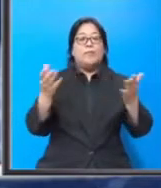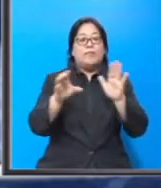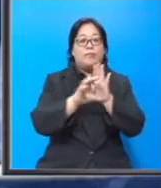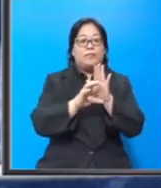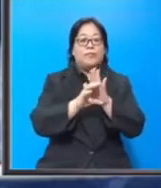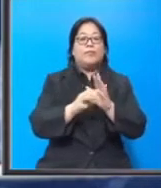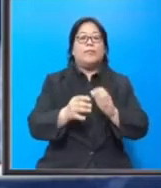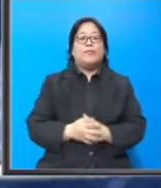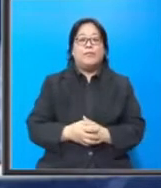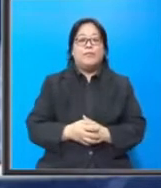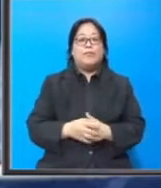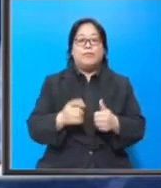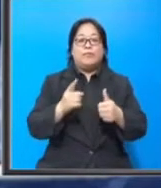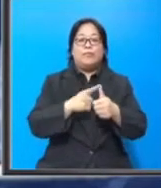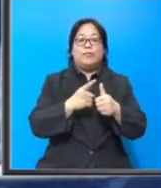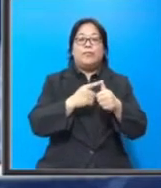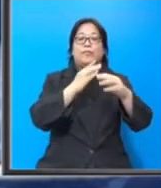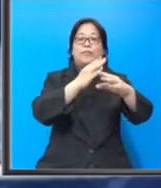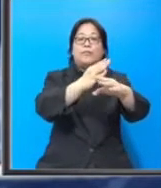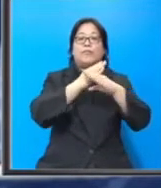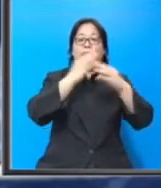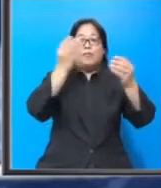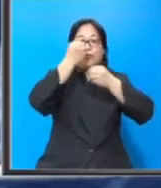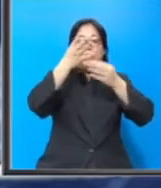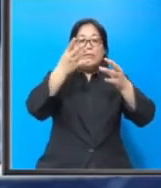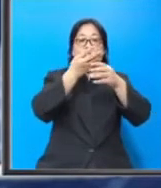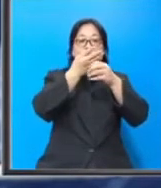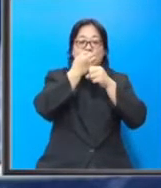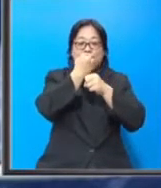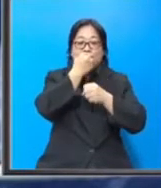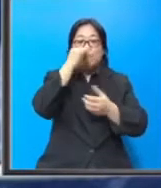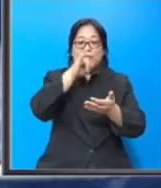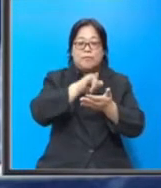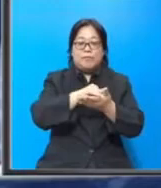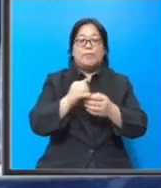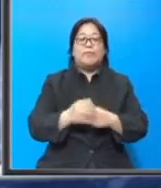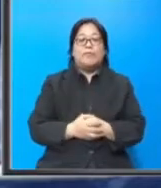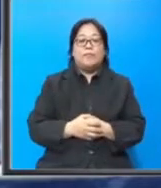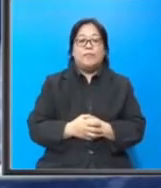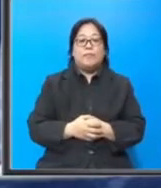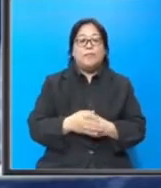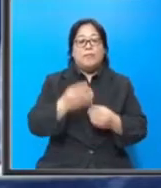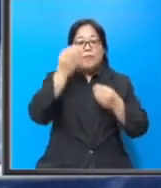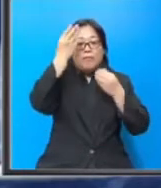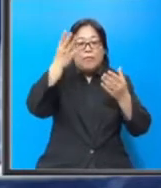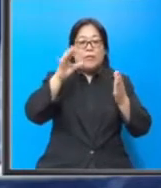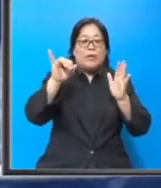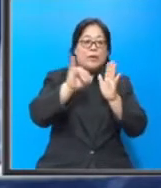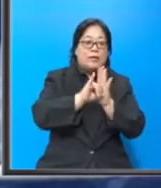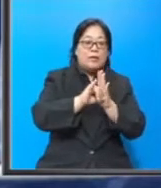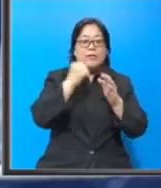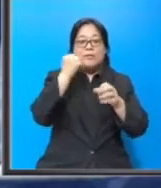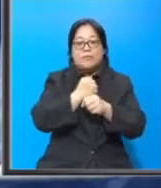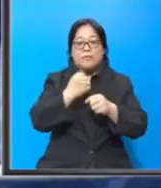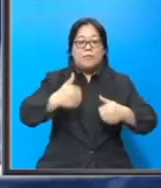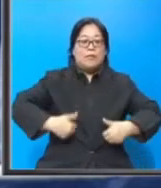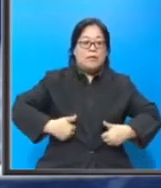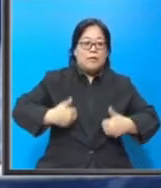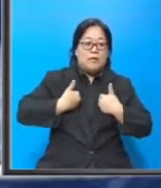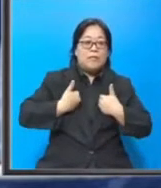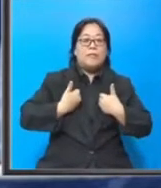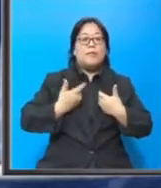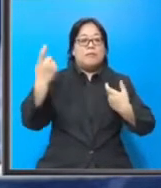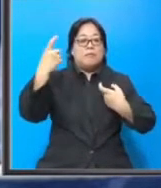seperti berikut. Perlindungan kepada maklumat sulit, iaitu maklumat identiti, alamat, pekerjaan dan